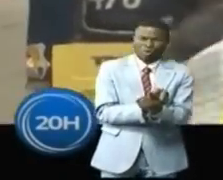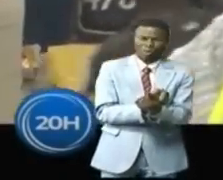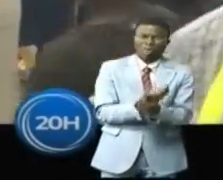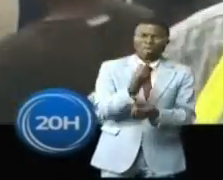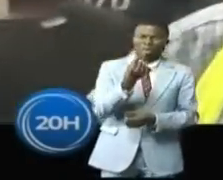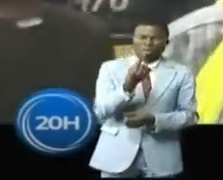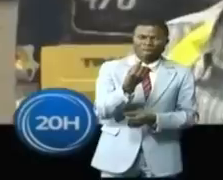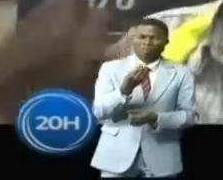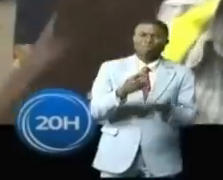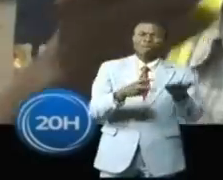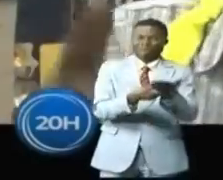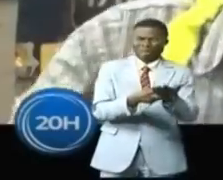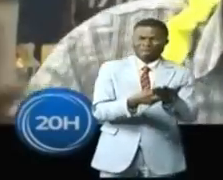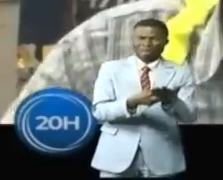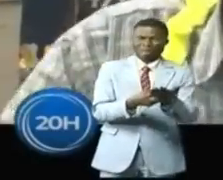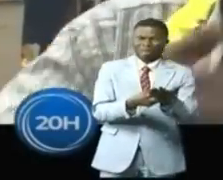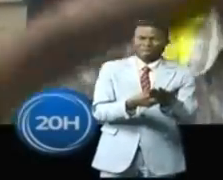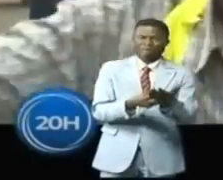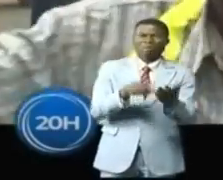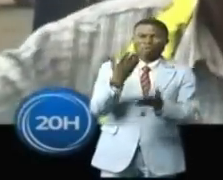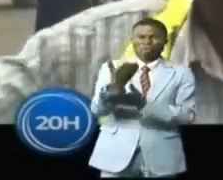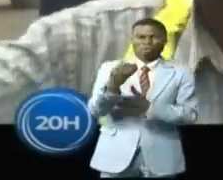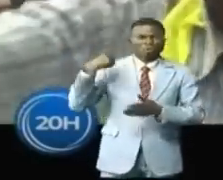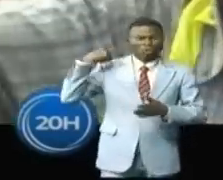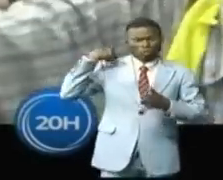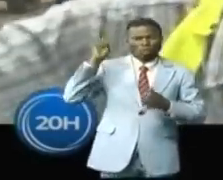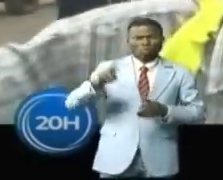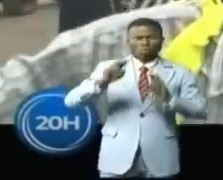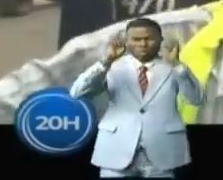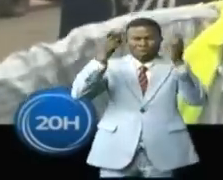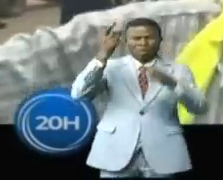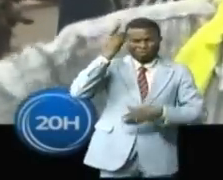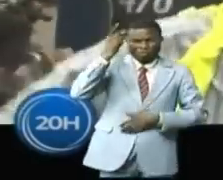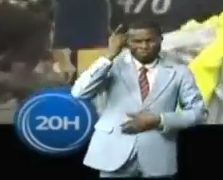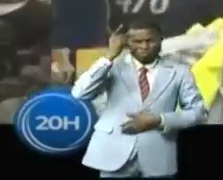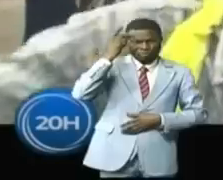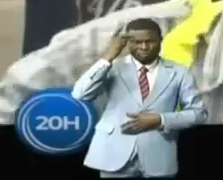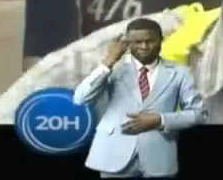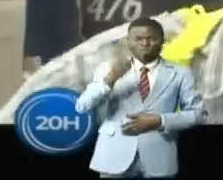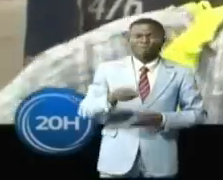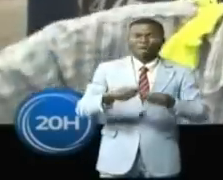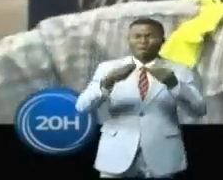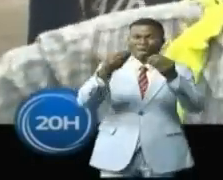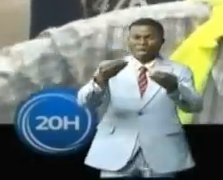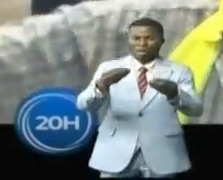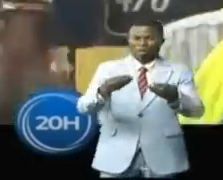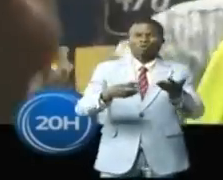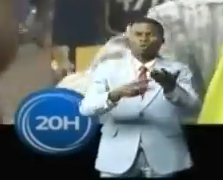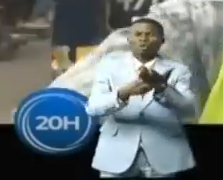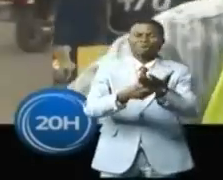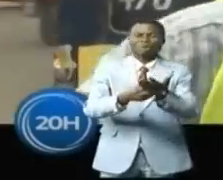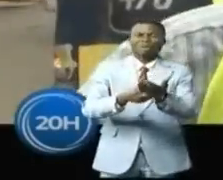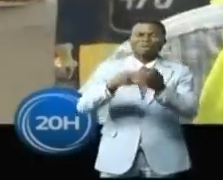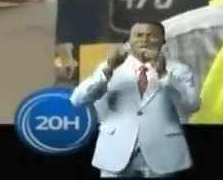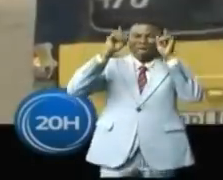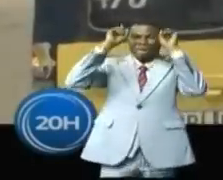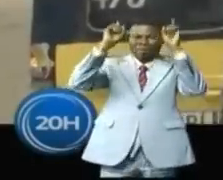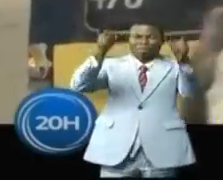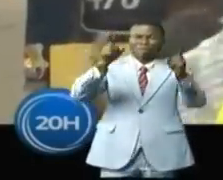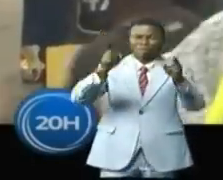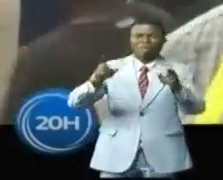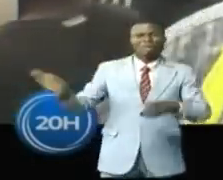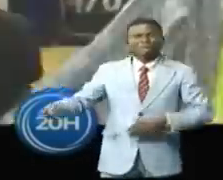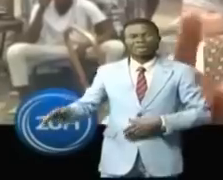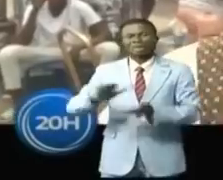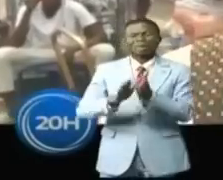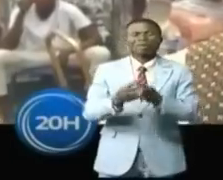à transport. Nous demandons au gouverneur de la ville de Kinshasa d'afficher des tarifs de course pour les transports en commun pour la